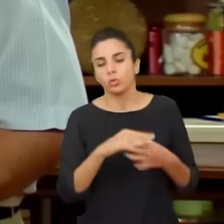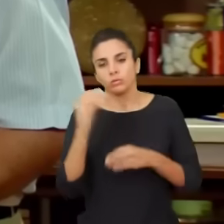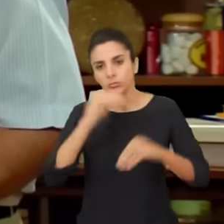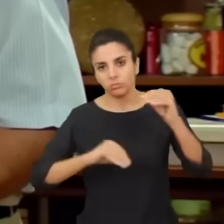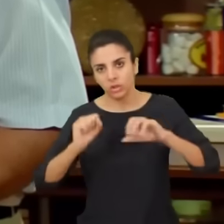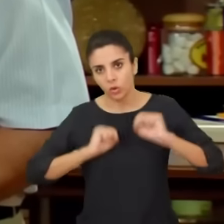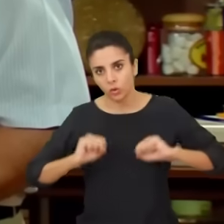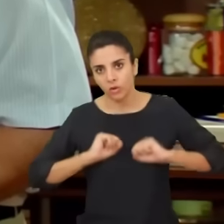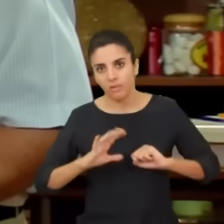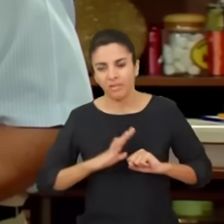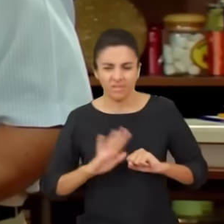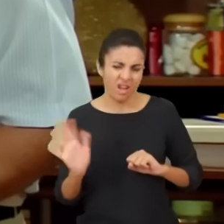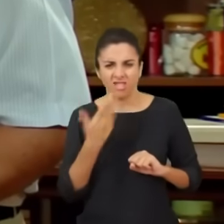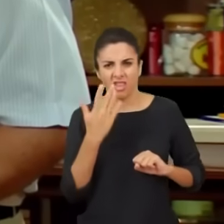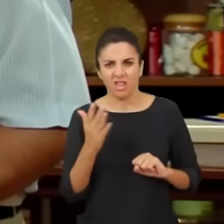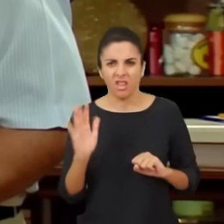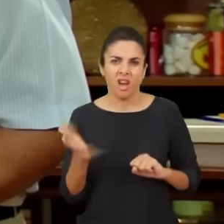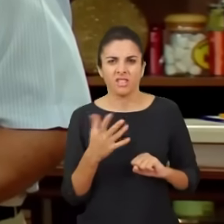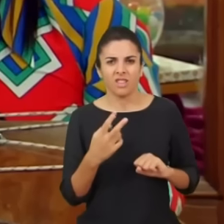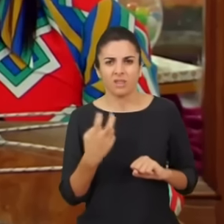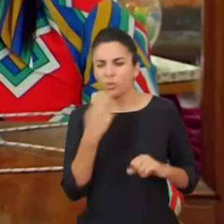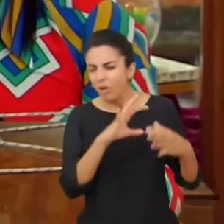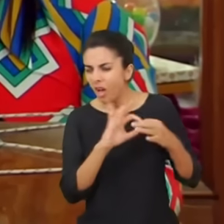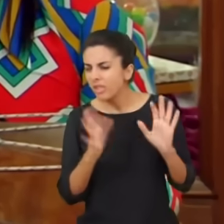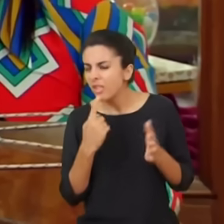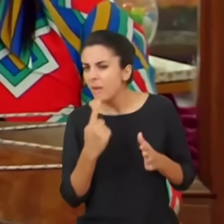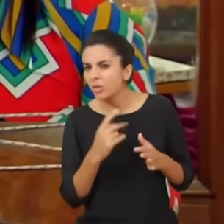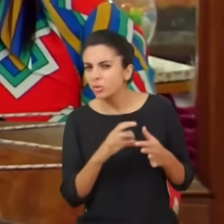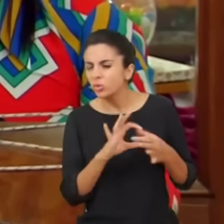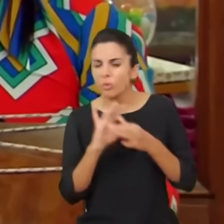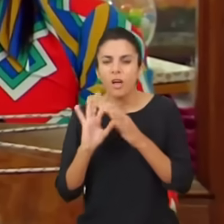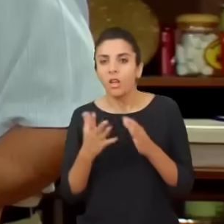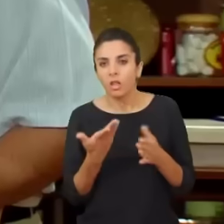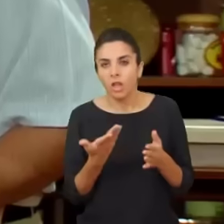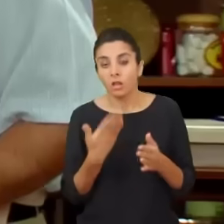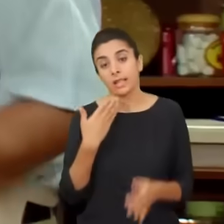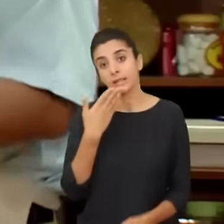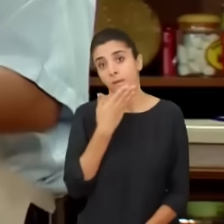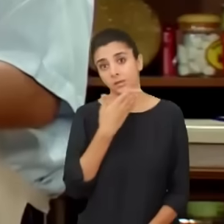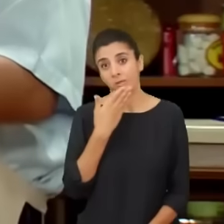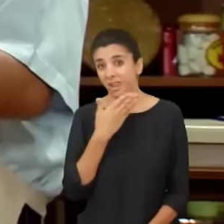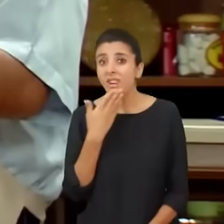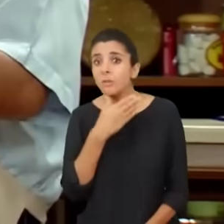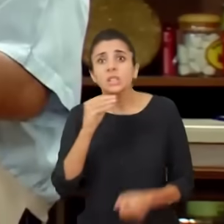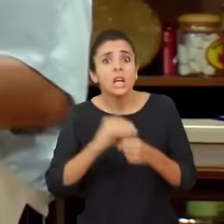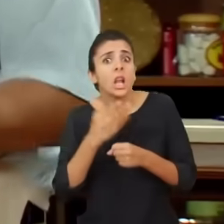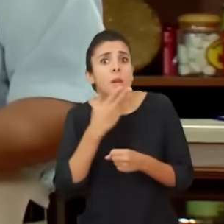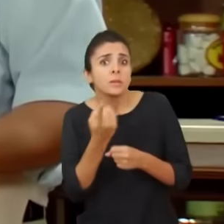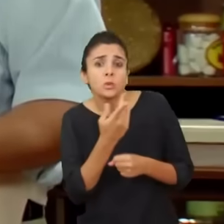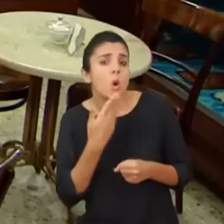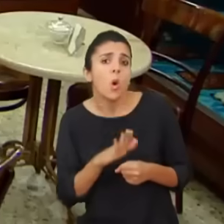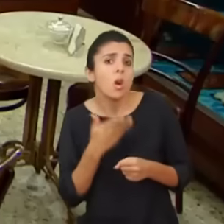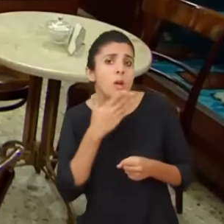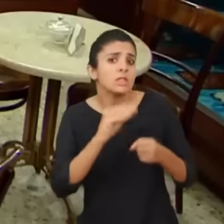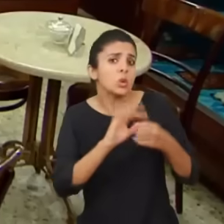burada. Hadi ula. Ne manisi bu? He? Ne manisi? Ramazan. Nerede Ramazan? İçinde Ramazan'la ilgili bir şey